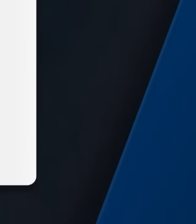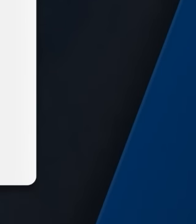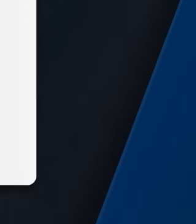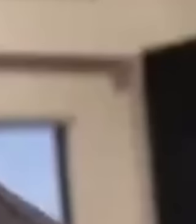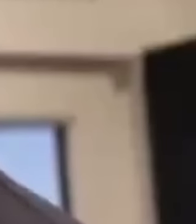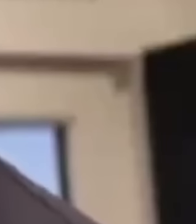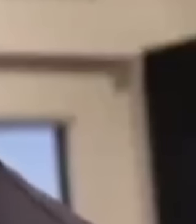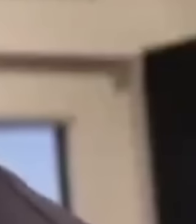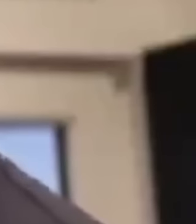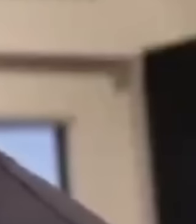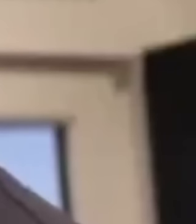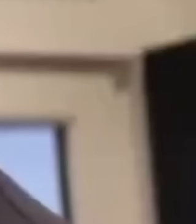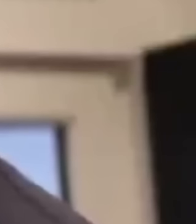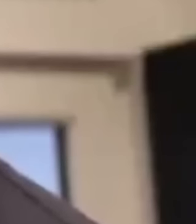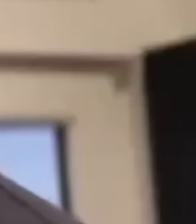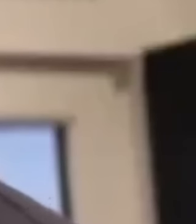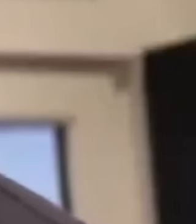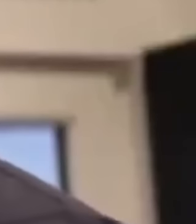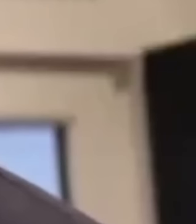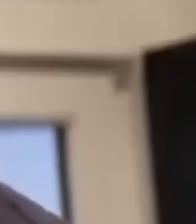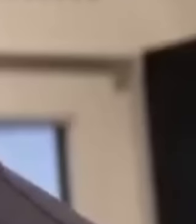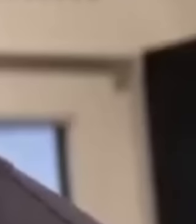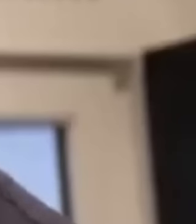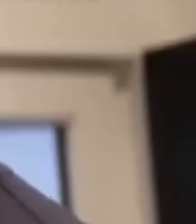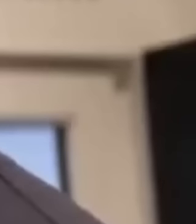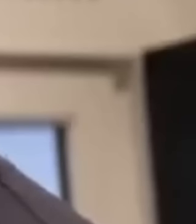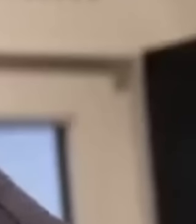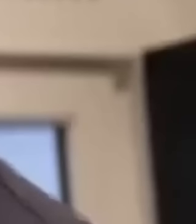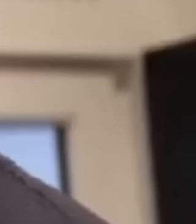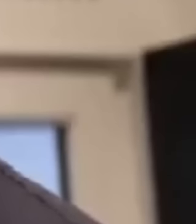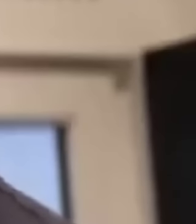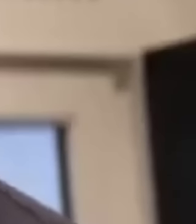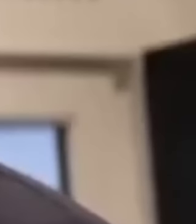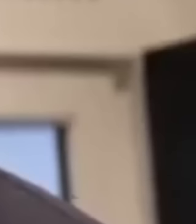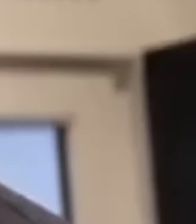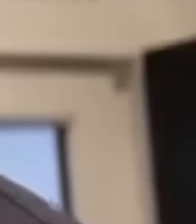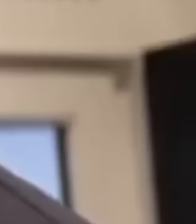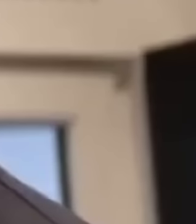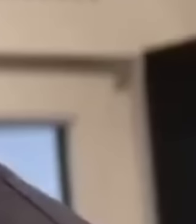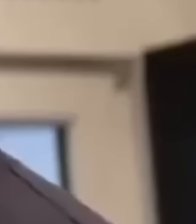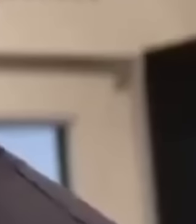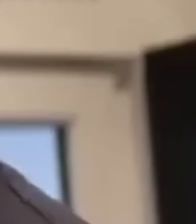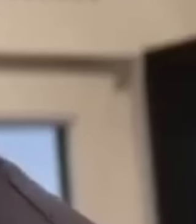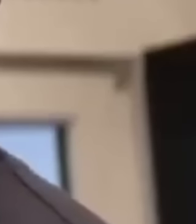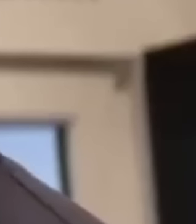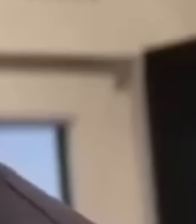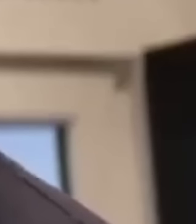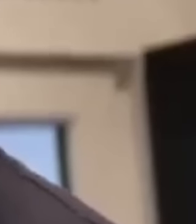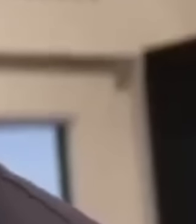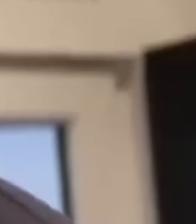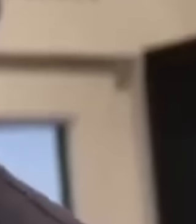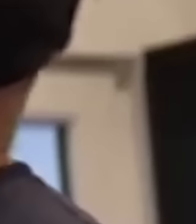prokuratury krajowej. Unia nie może się wynieść jak eksmąż. Konstytucja to dla mnie wersy modlitwy. Nie oddam jej na